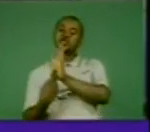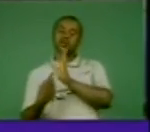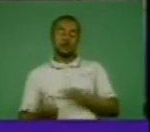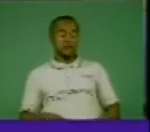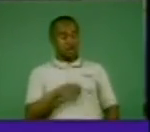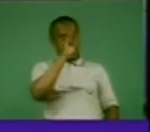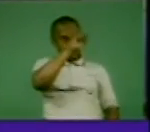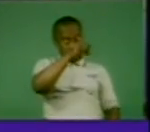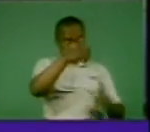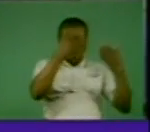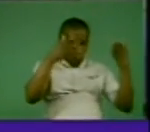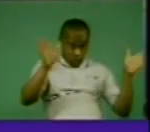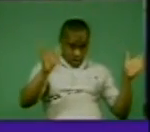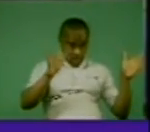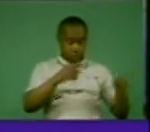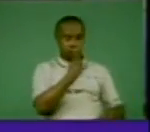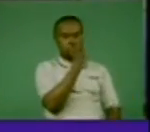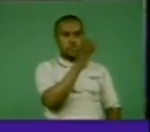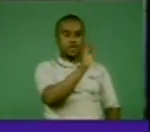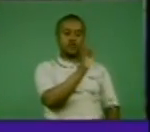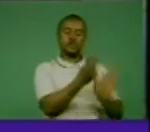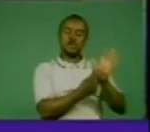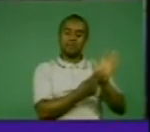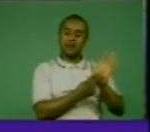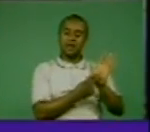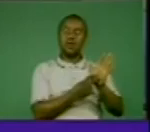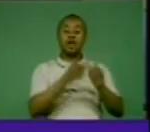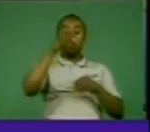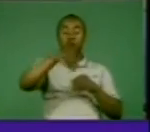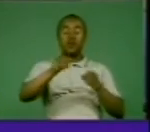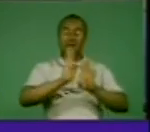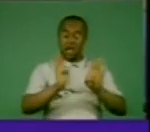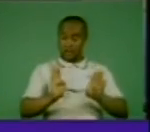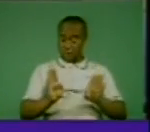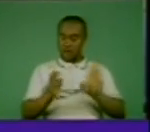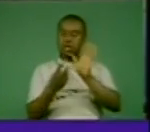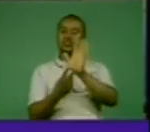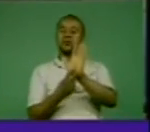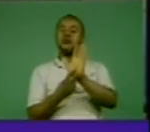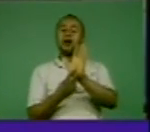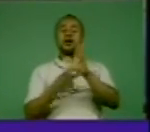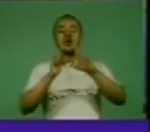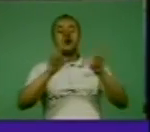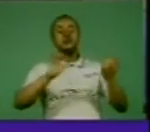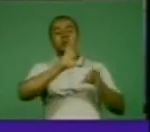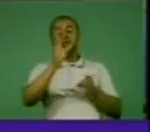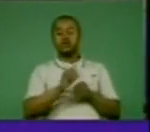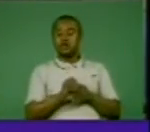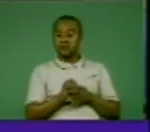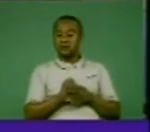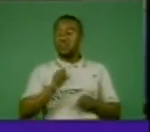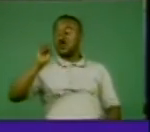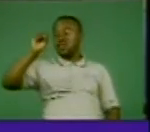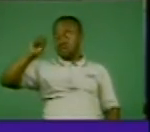zilikuwa 107 kwenye ibara zote. Kura za hapana zilikuwa 7 kwenye ibara zote. Kura za ndio